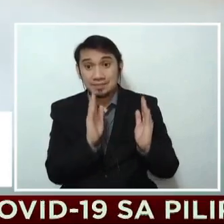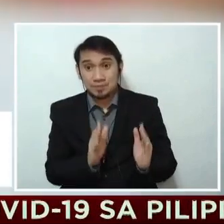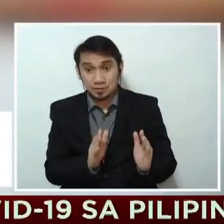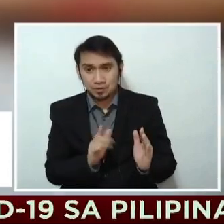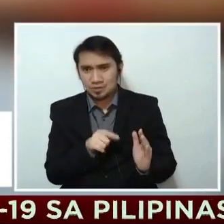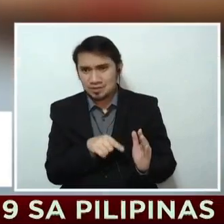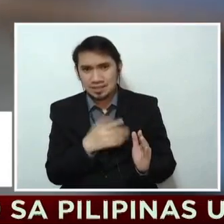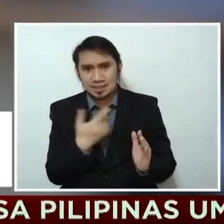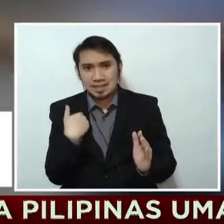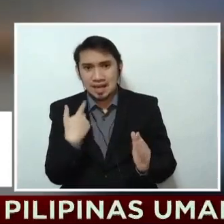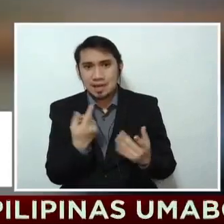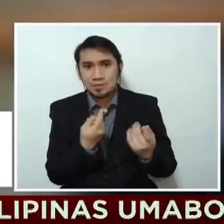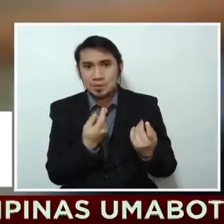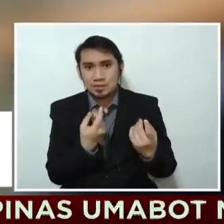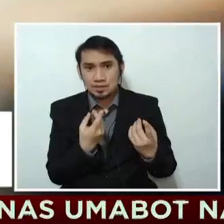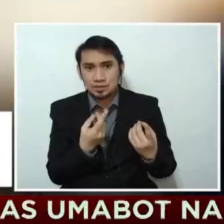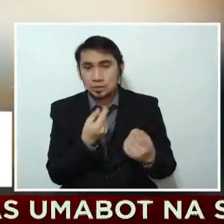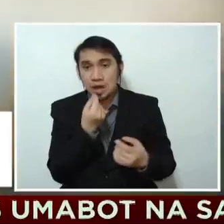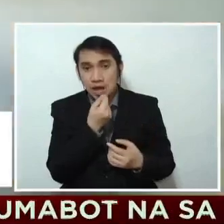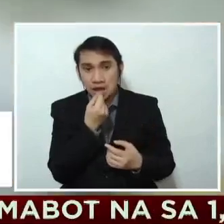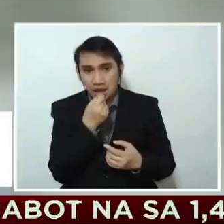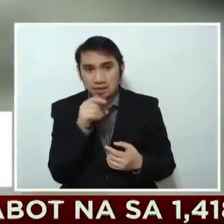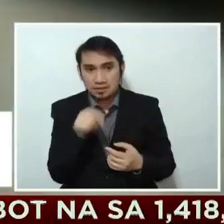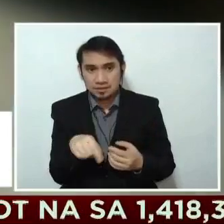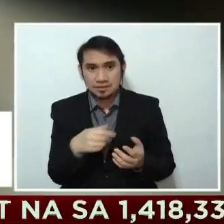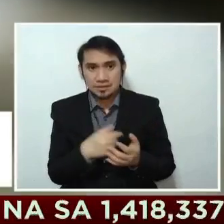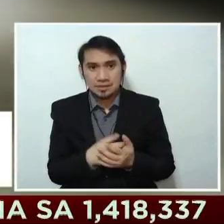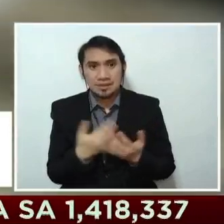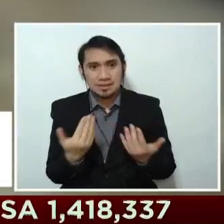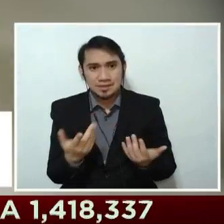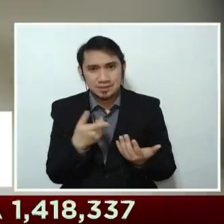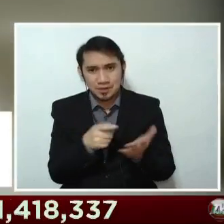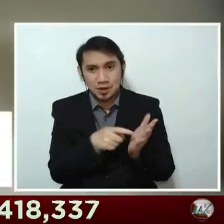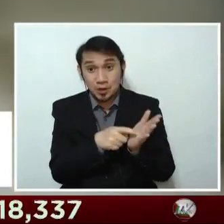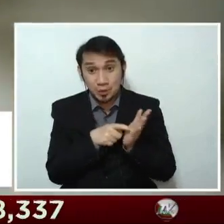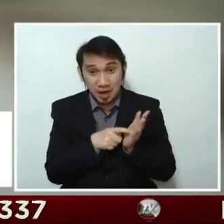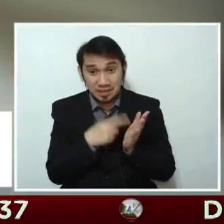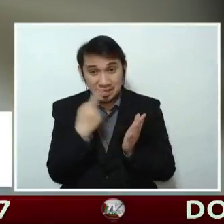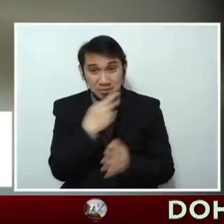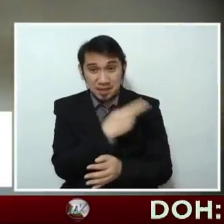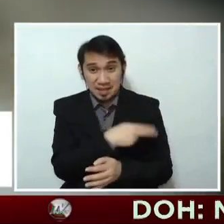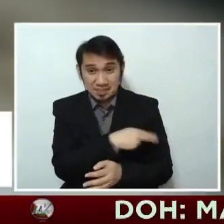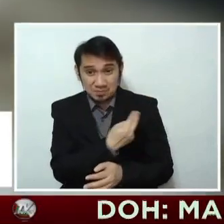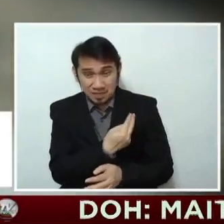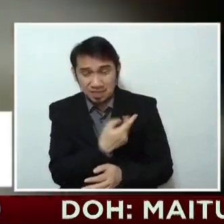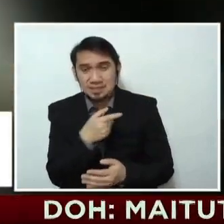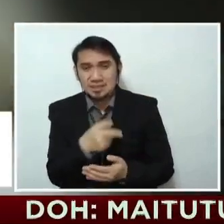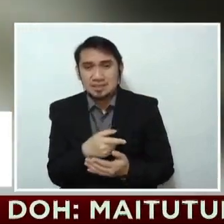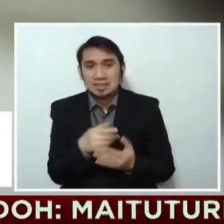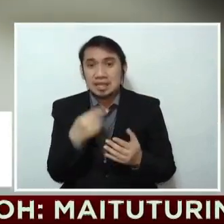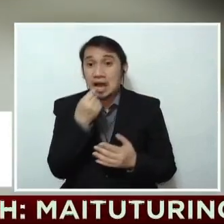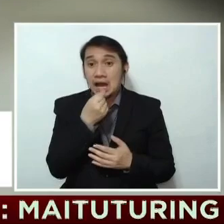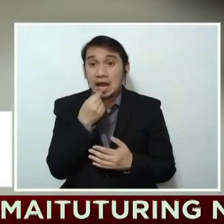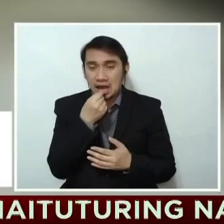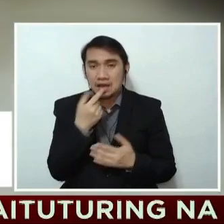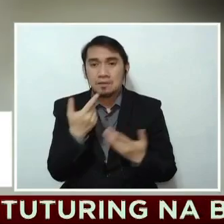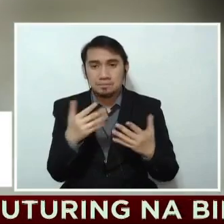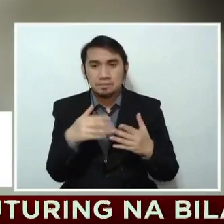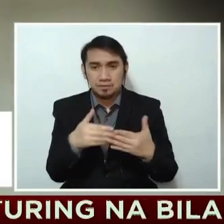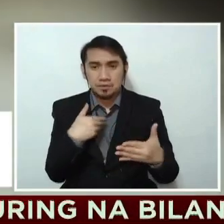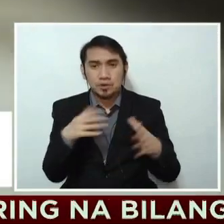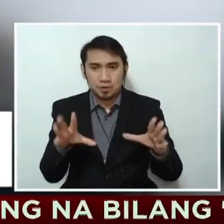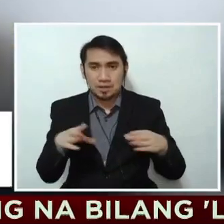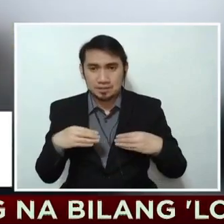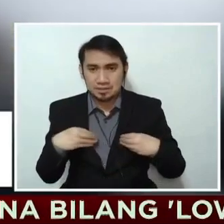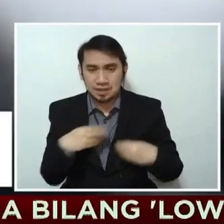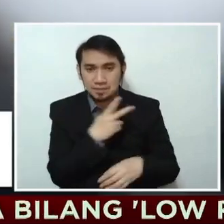nagsagawa ng swab testing sa center. Bagi po ng requirement sa mga ospital ng swab test bago i-admit ang isang pasyente,